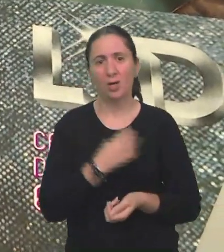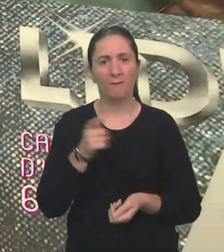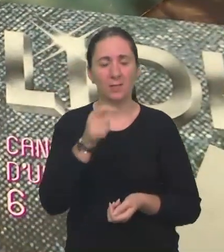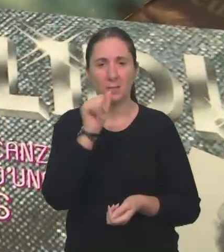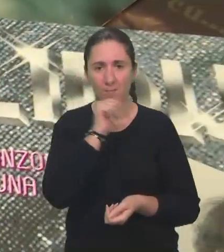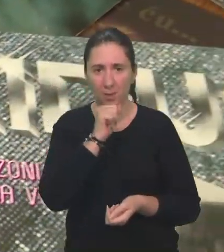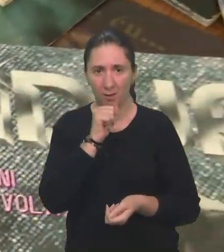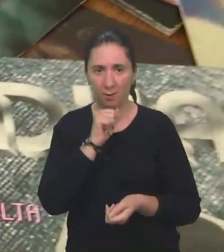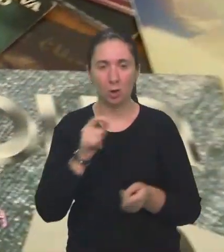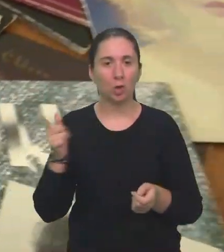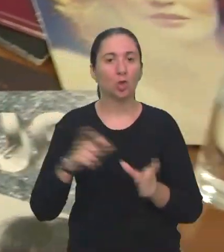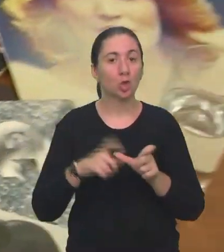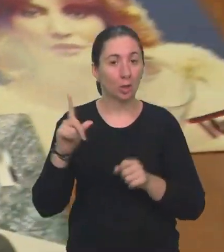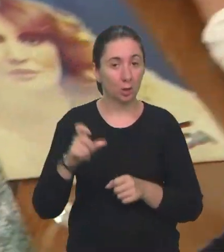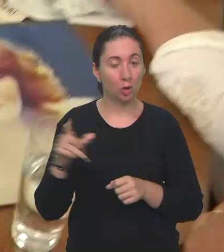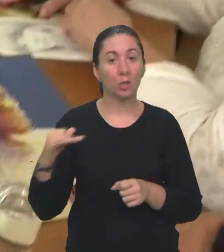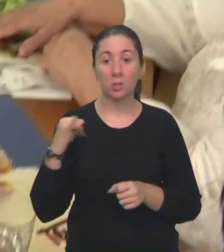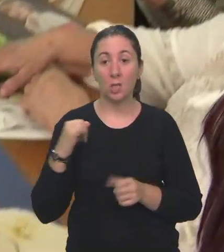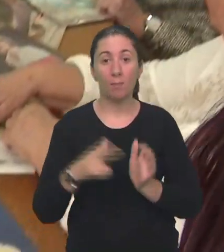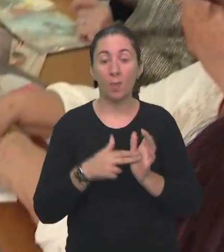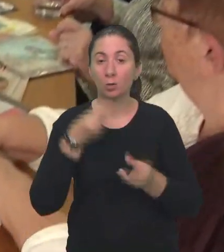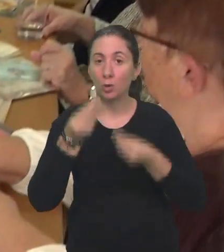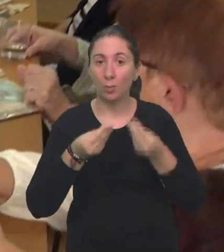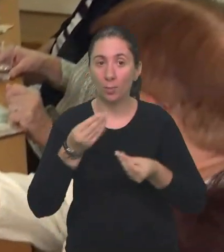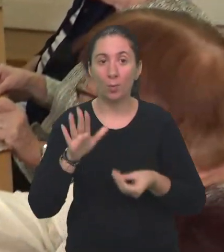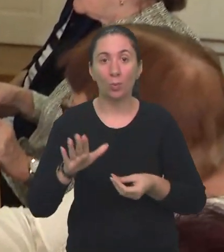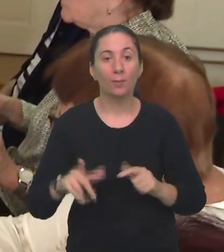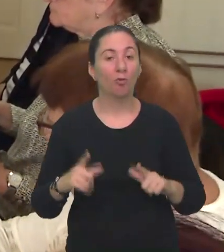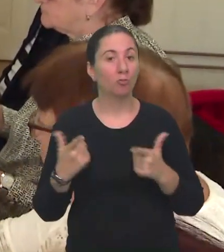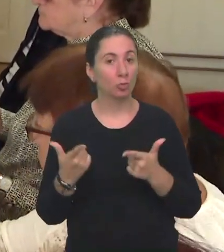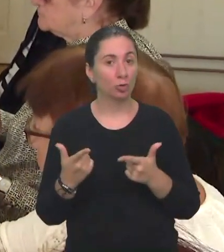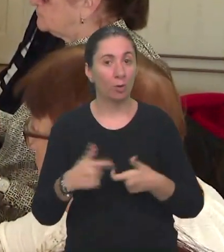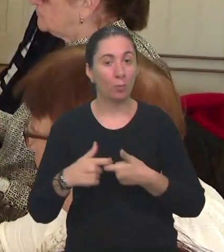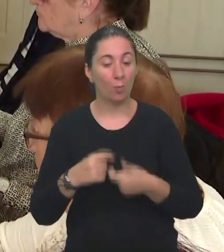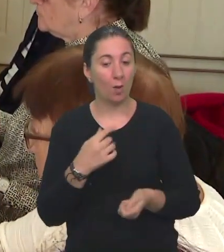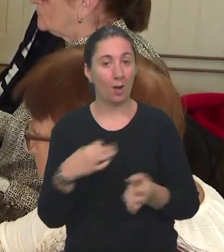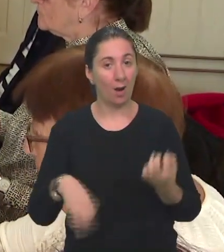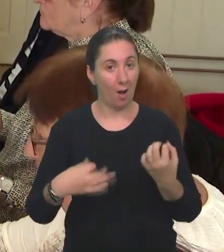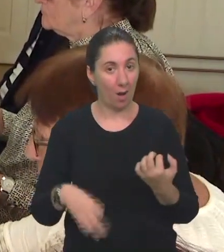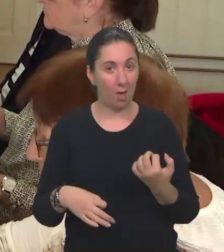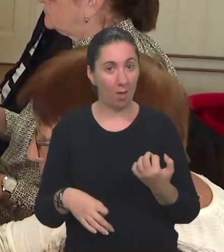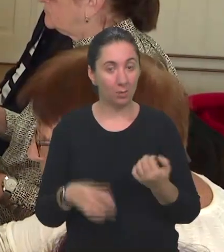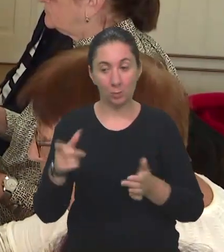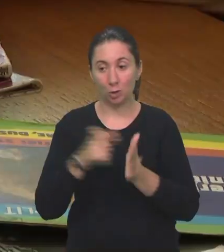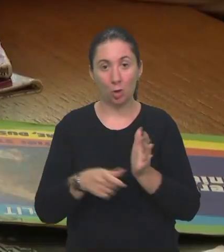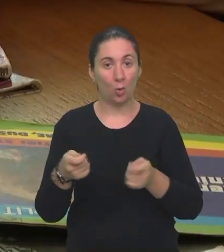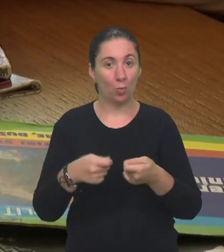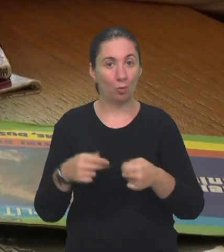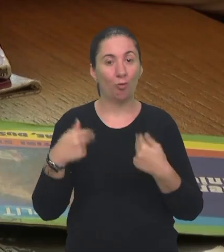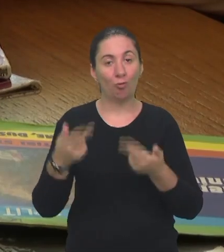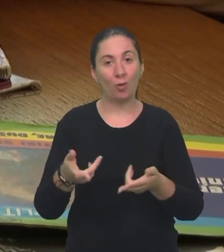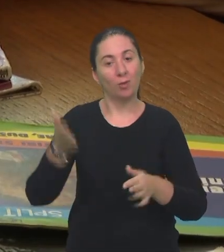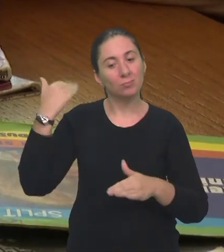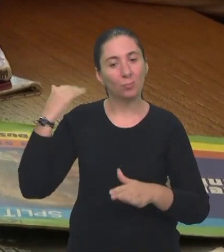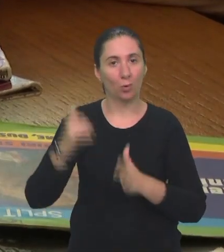pjevačica, Škrtić je na zanimljiv način pričao o njihovim životima, glazbi, i tako članice udruge vratio u